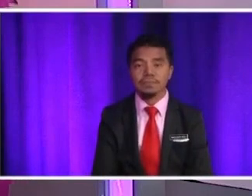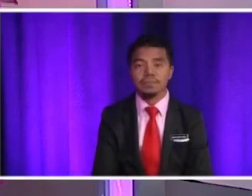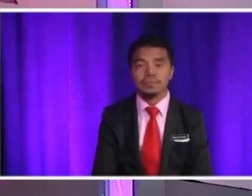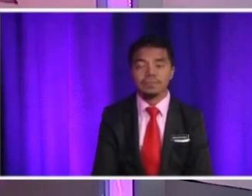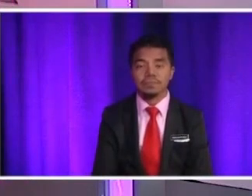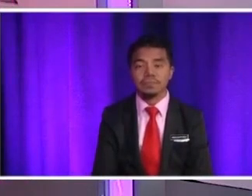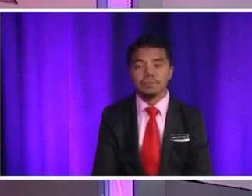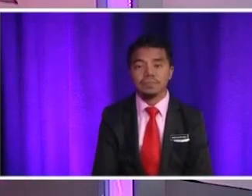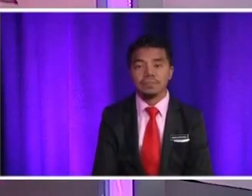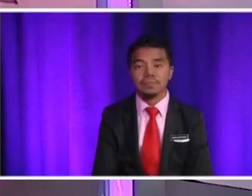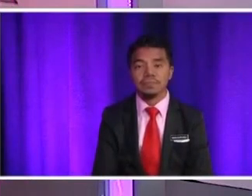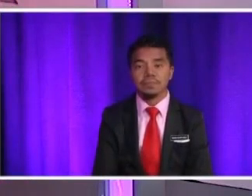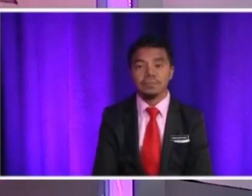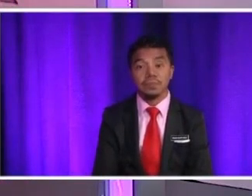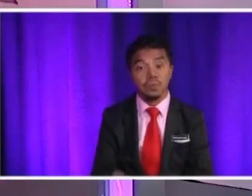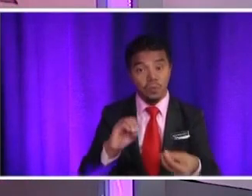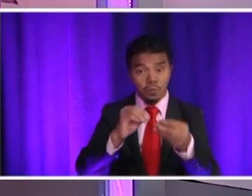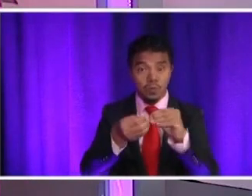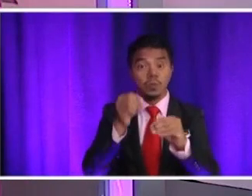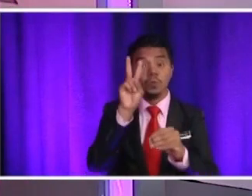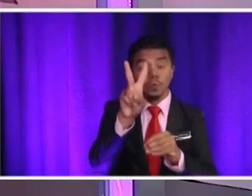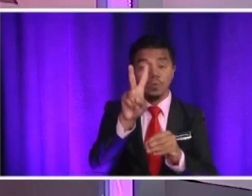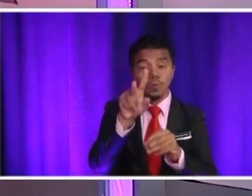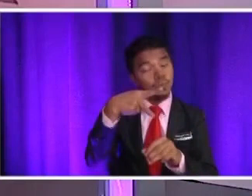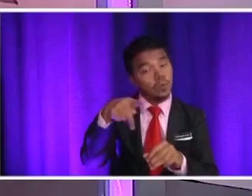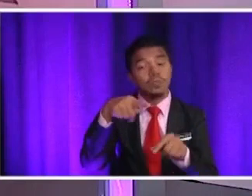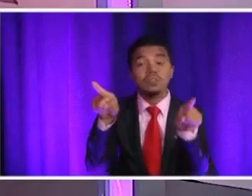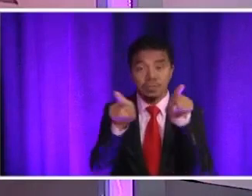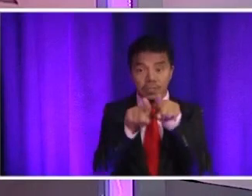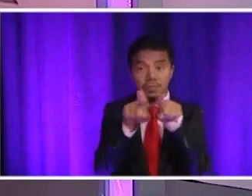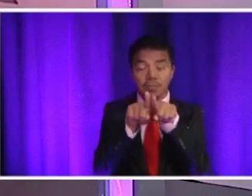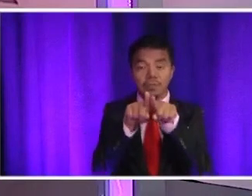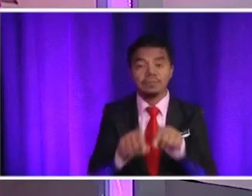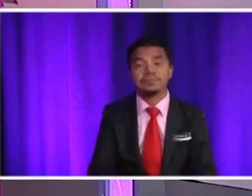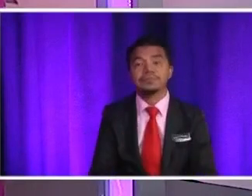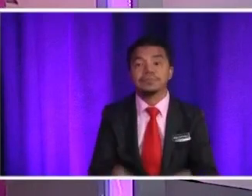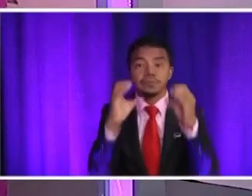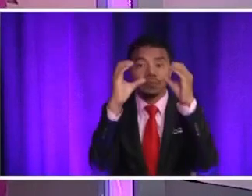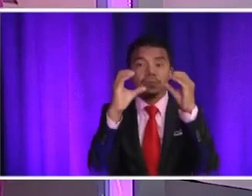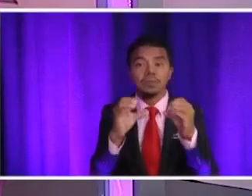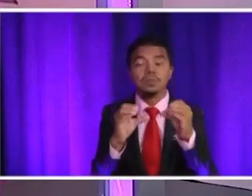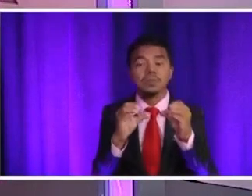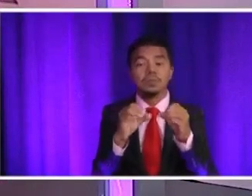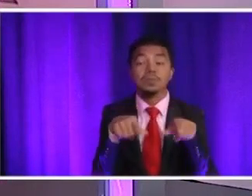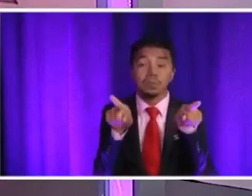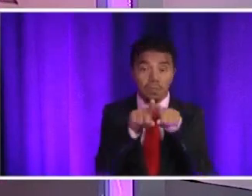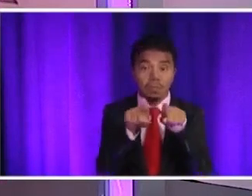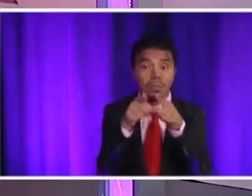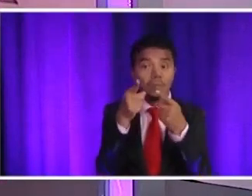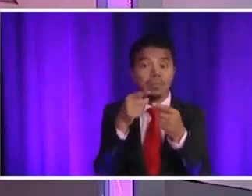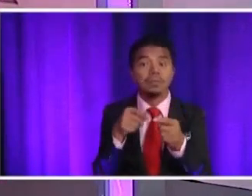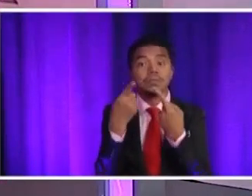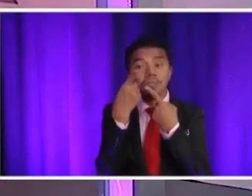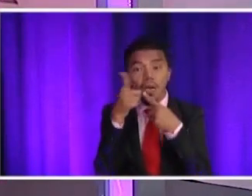Okay. Begitu juga yang tadi, yang kedua, cara kita menjawab, kita berikan sebab soalan nyatakan ciri.